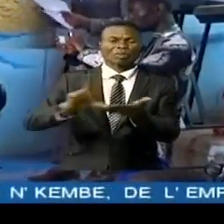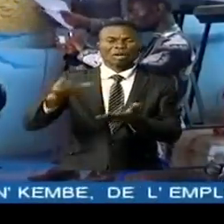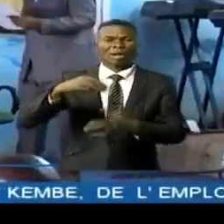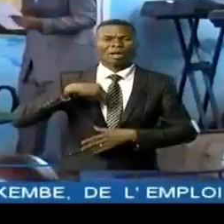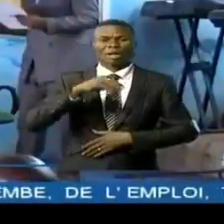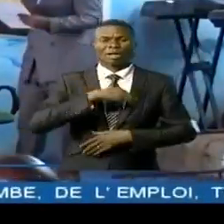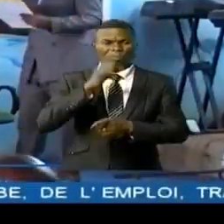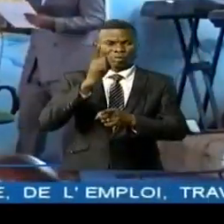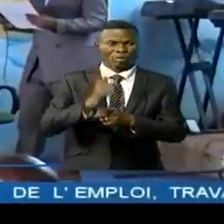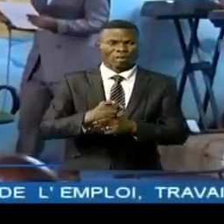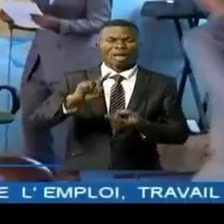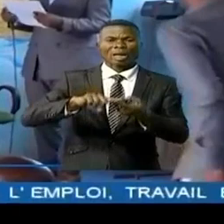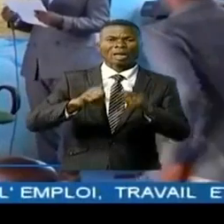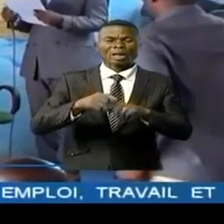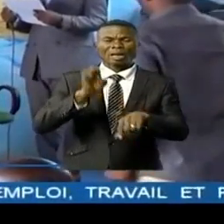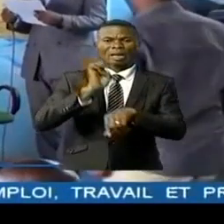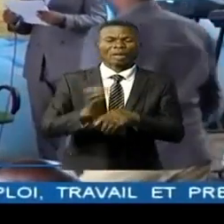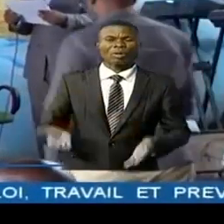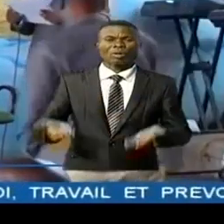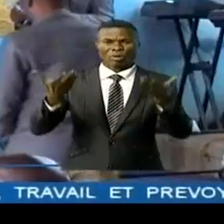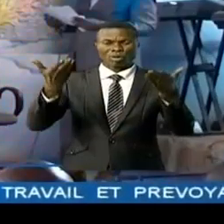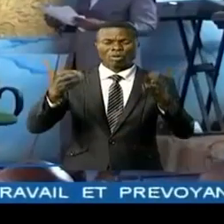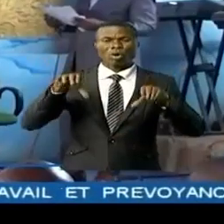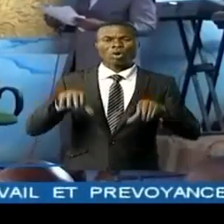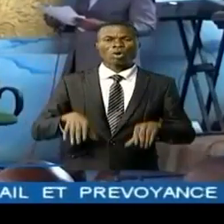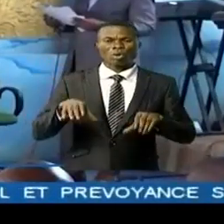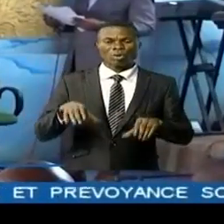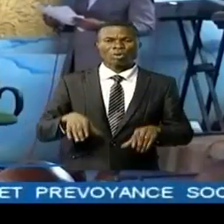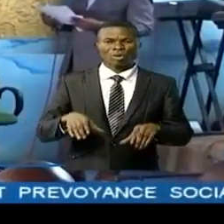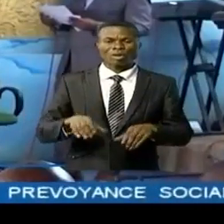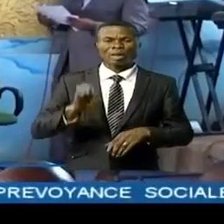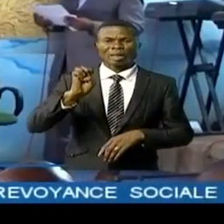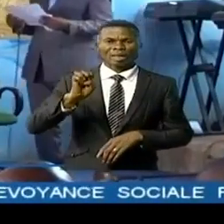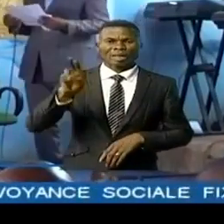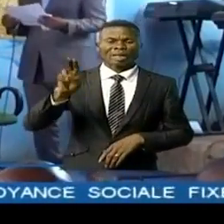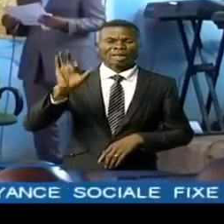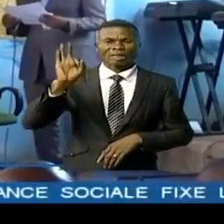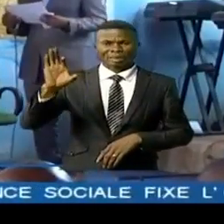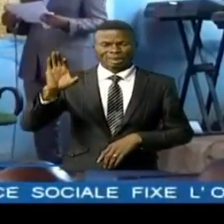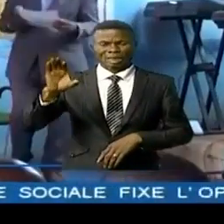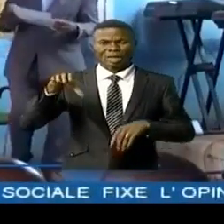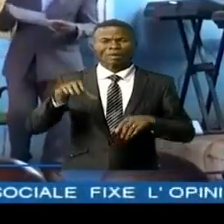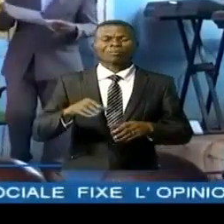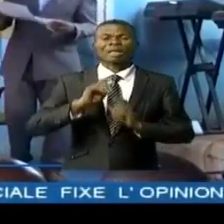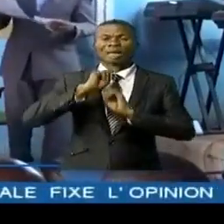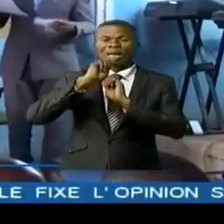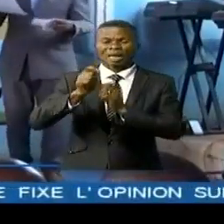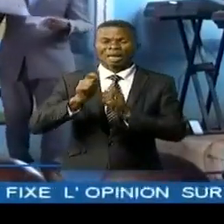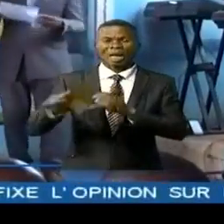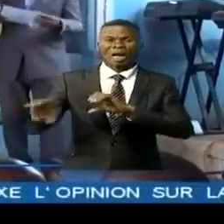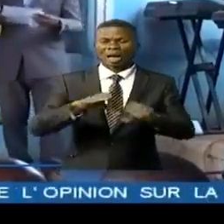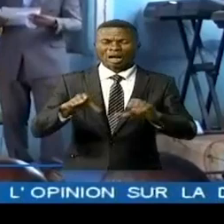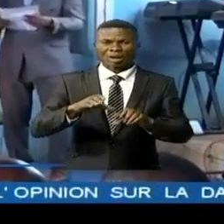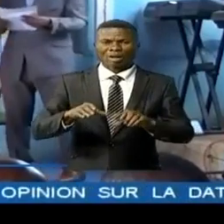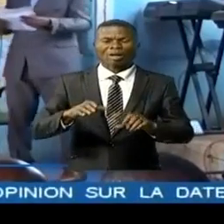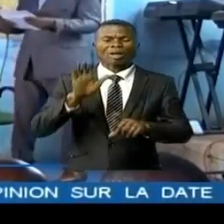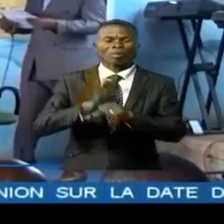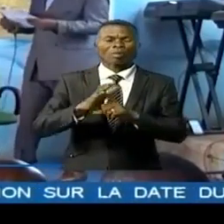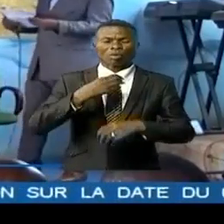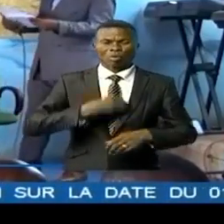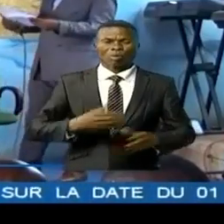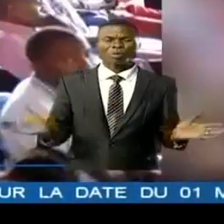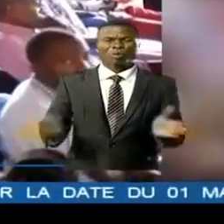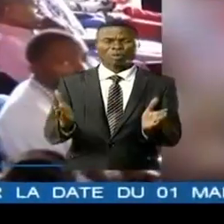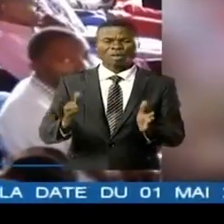et associé de l'église de revers du congo et r6 comme le central un geste encouragé par m blaise condé